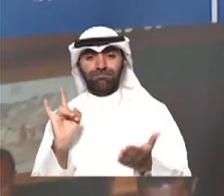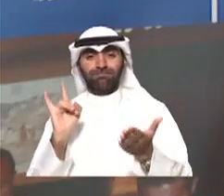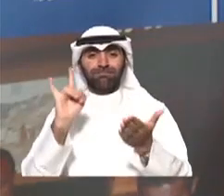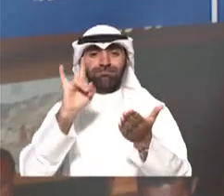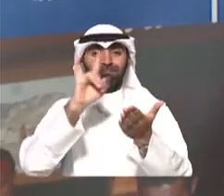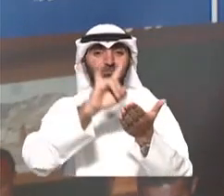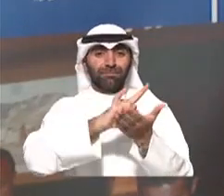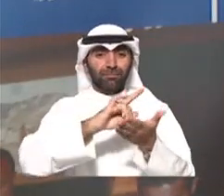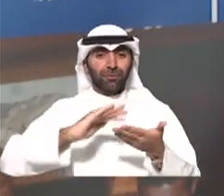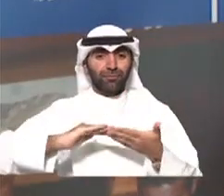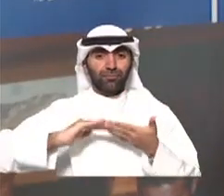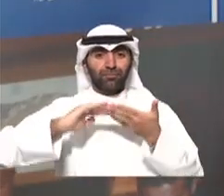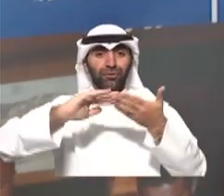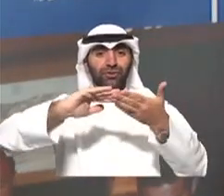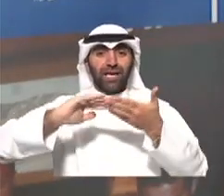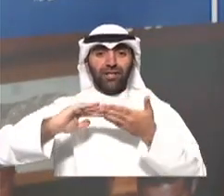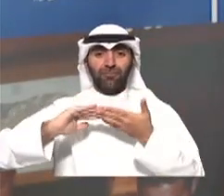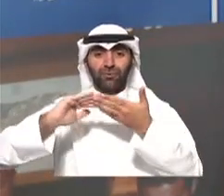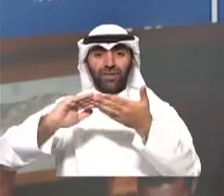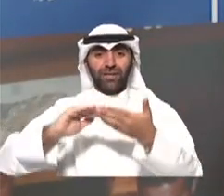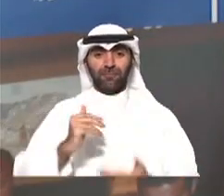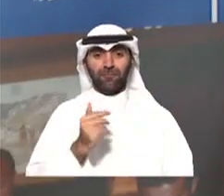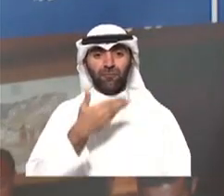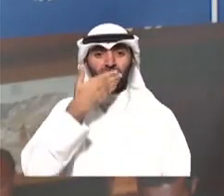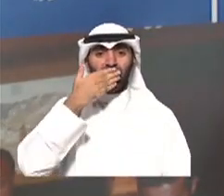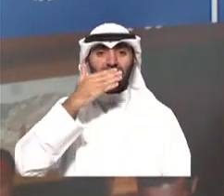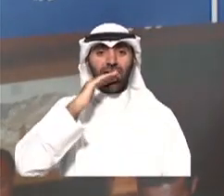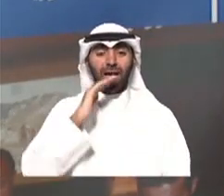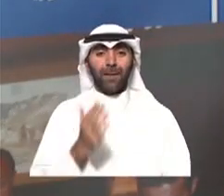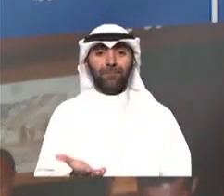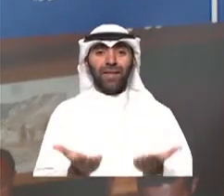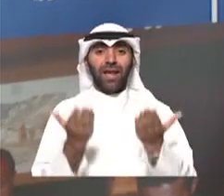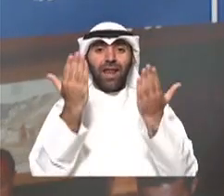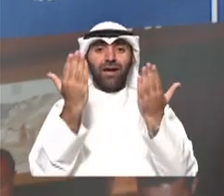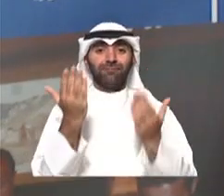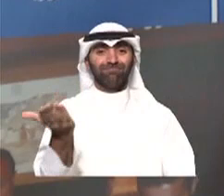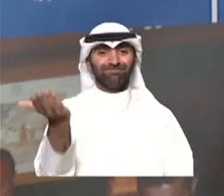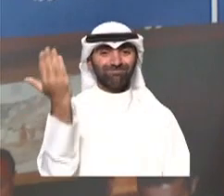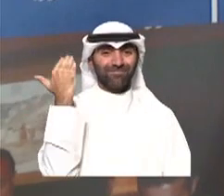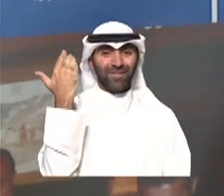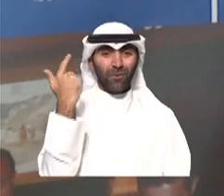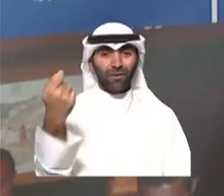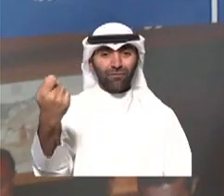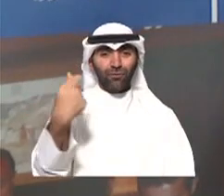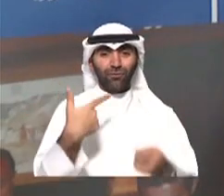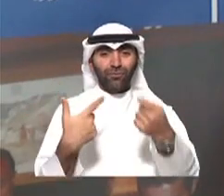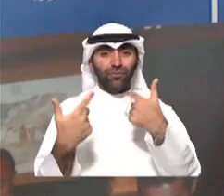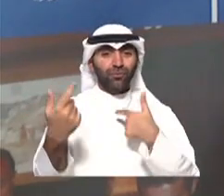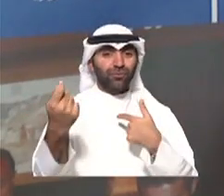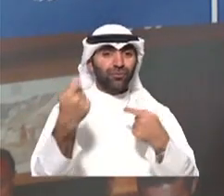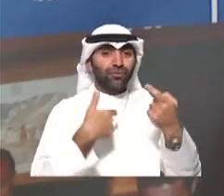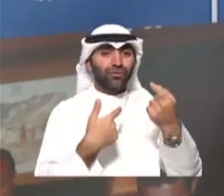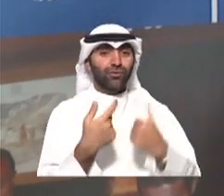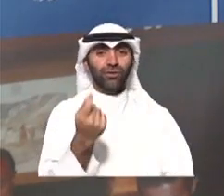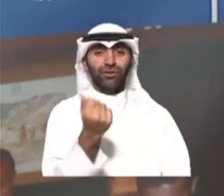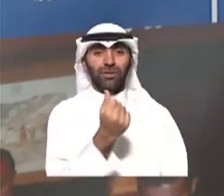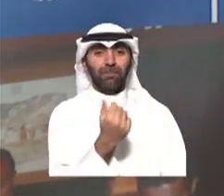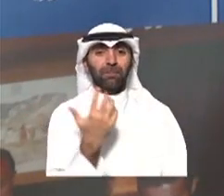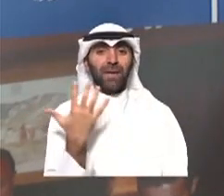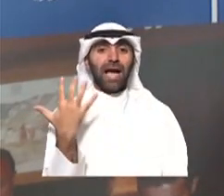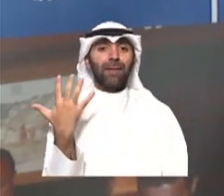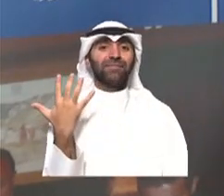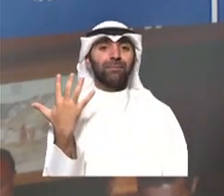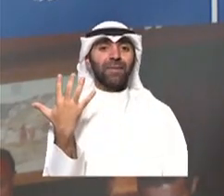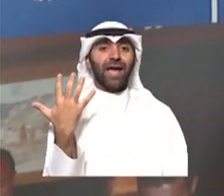احنا راح نغطي بهذه المبالغ الـ500,000 دينار للـ5 مراحل، راح نغطي فيها العدد كبير قد يقارب ما يقارب